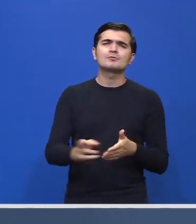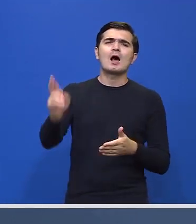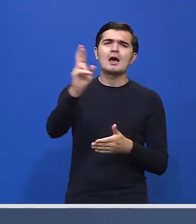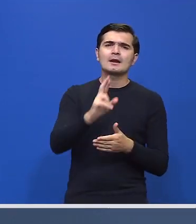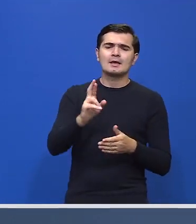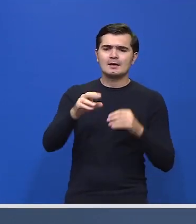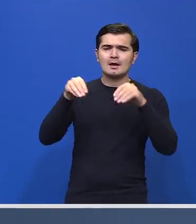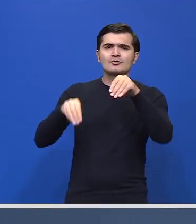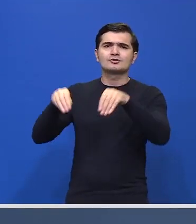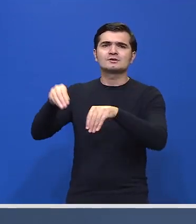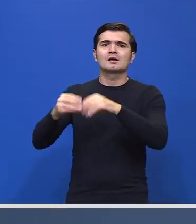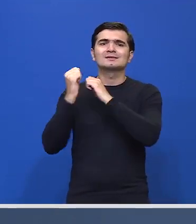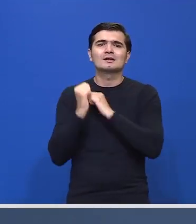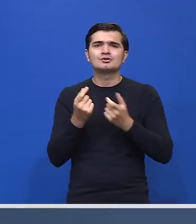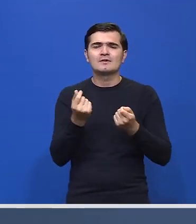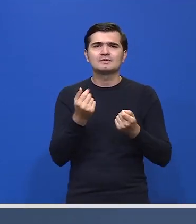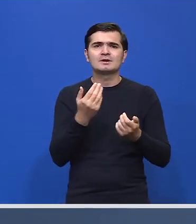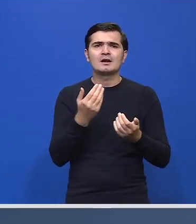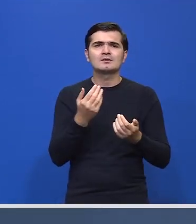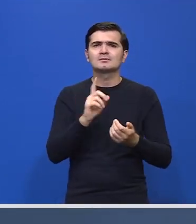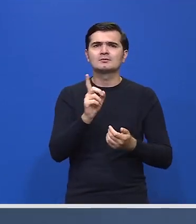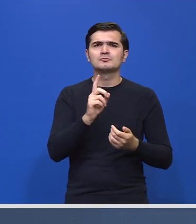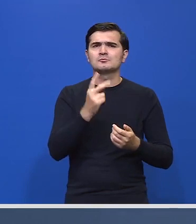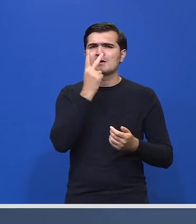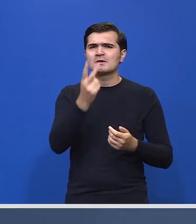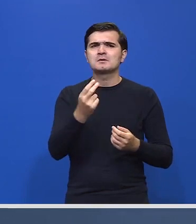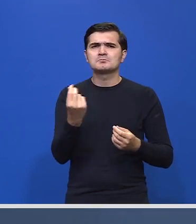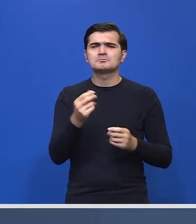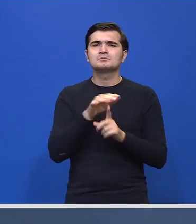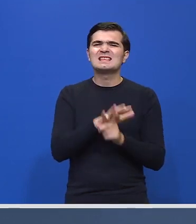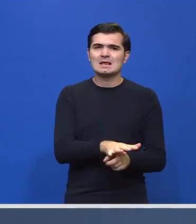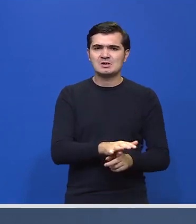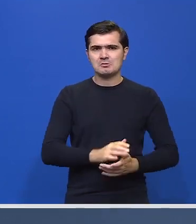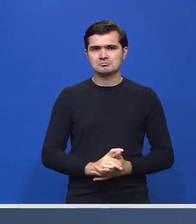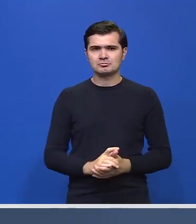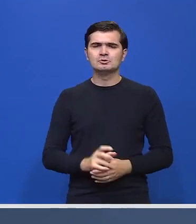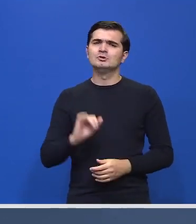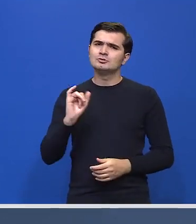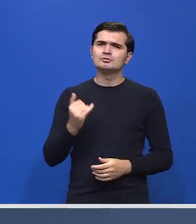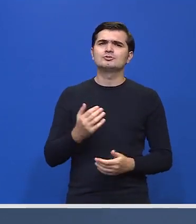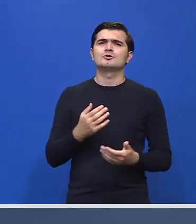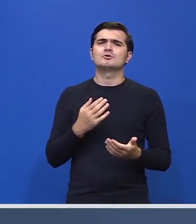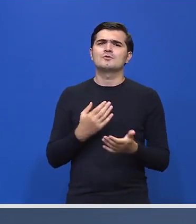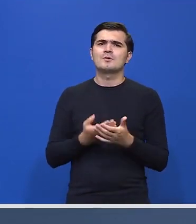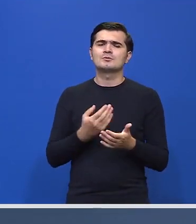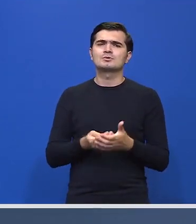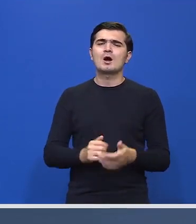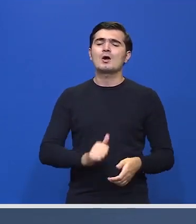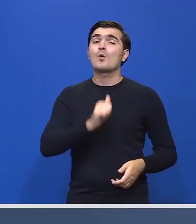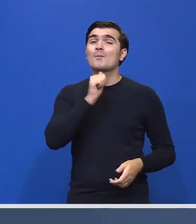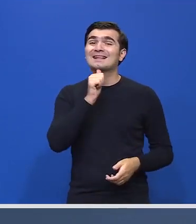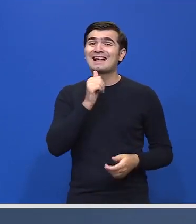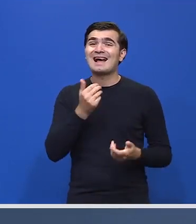pe contributori, astfel încât să nu mai existe discriminări, și de completare din perspectivă investițională